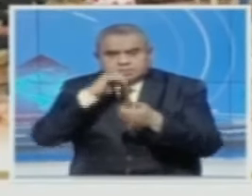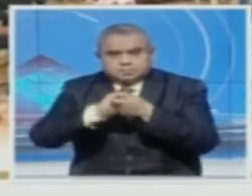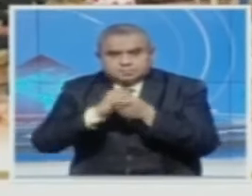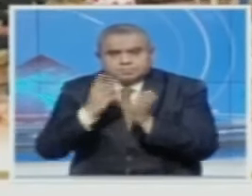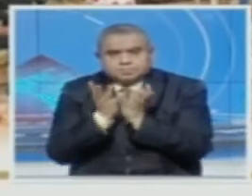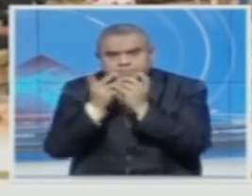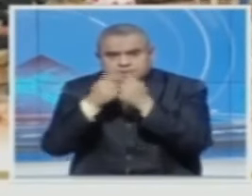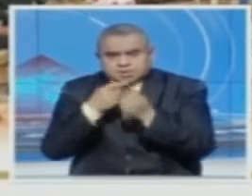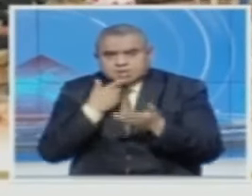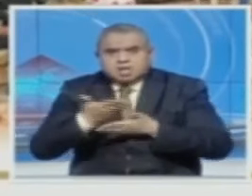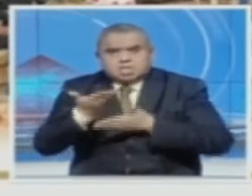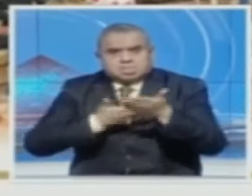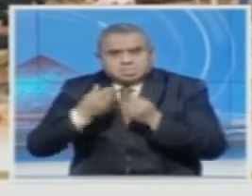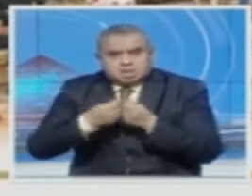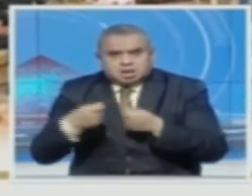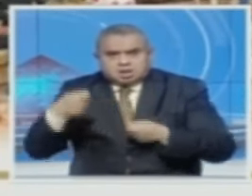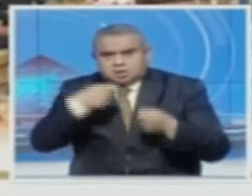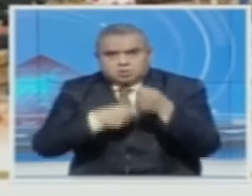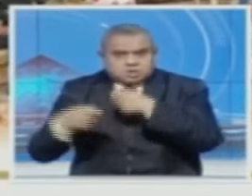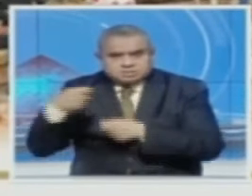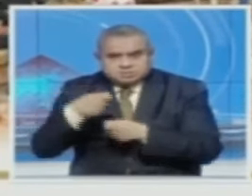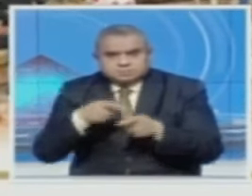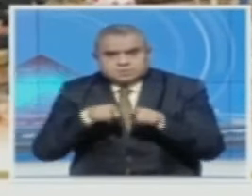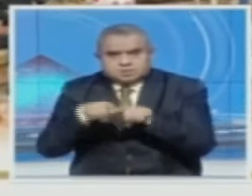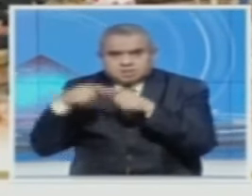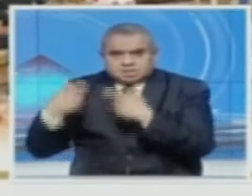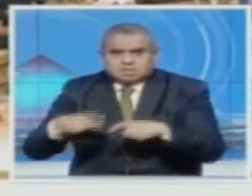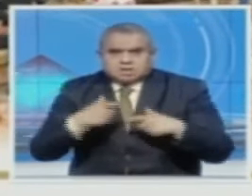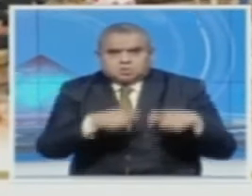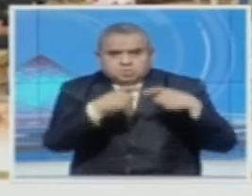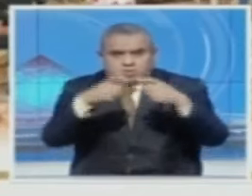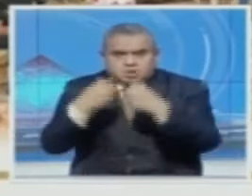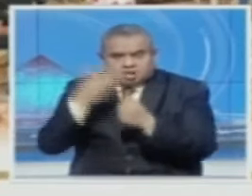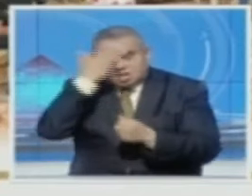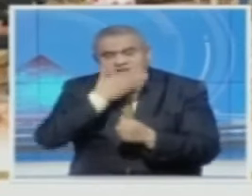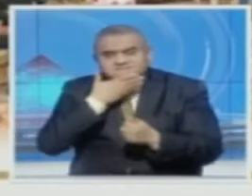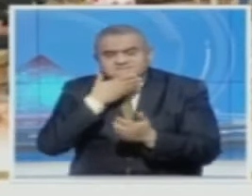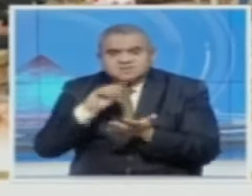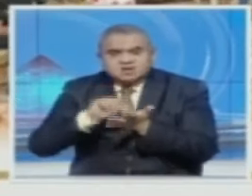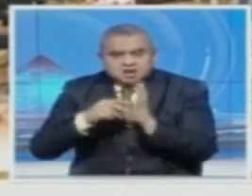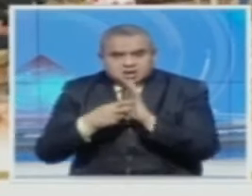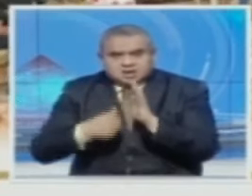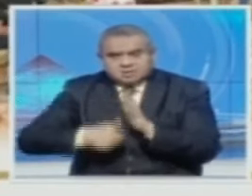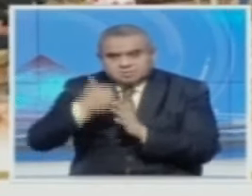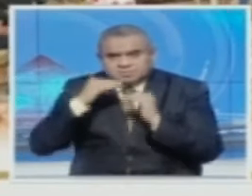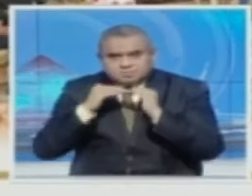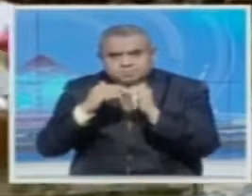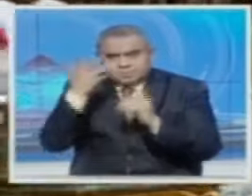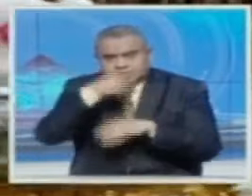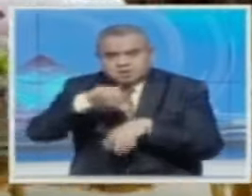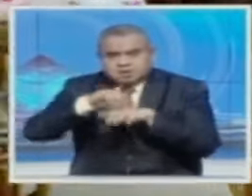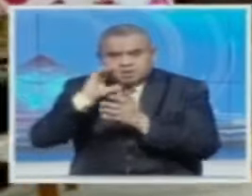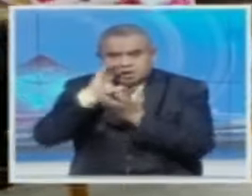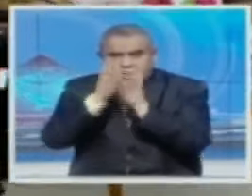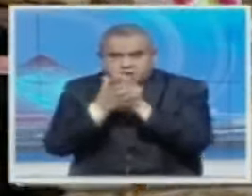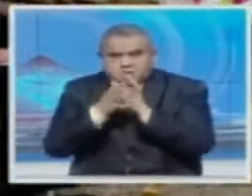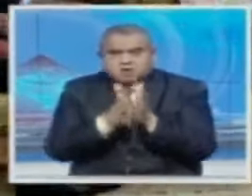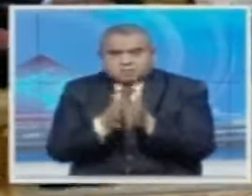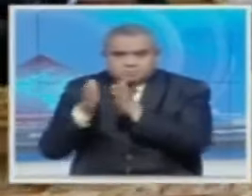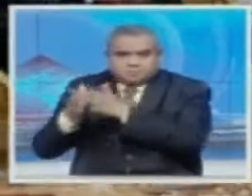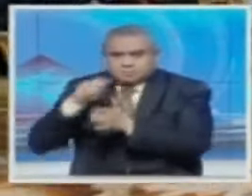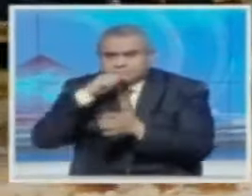التجارة والاستثمارات البينية بين الدول الأفريقية وصون السلم والأمن القاري. من جانبها،